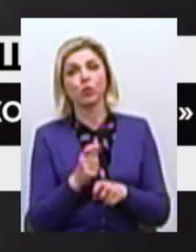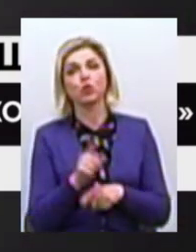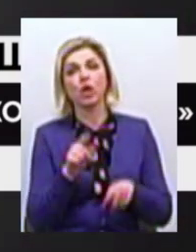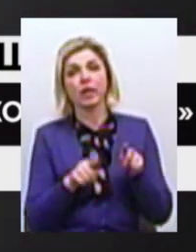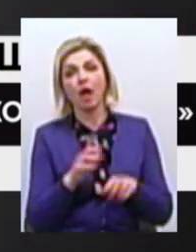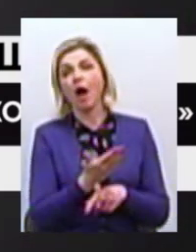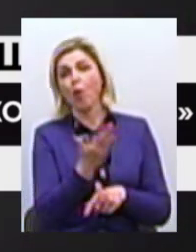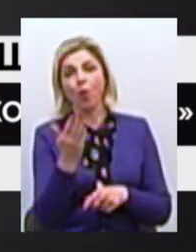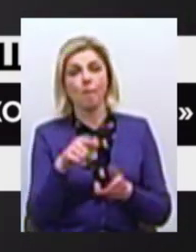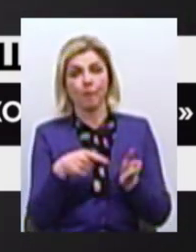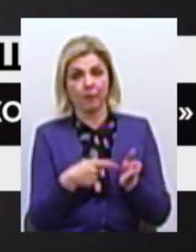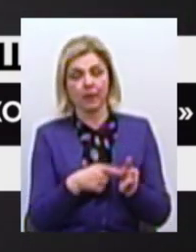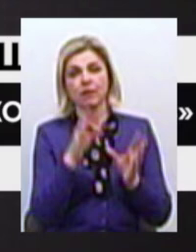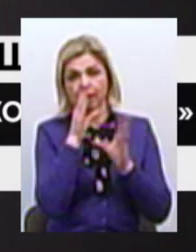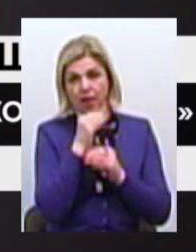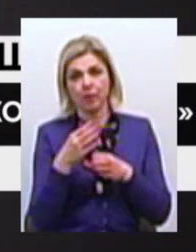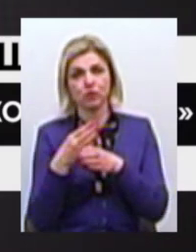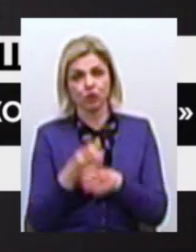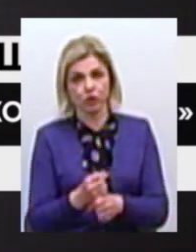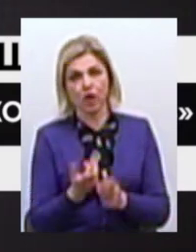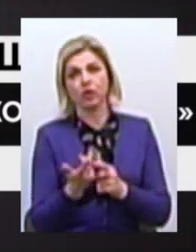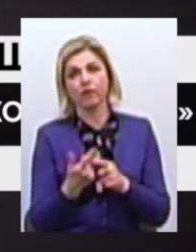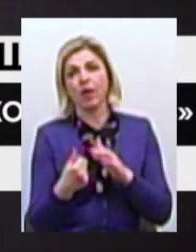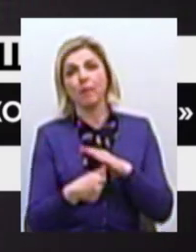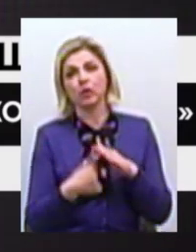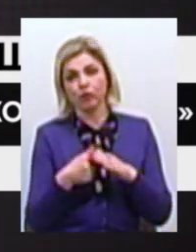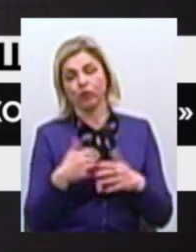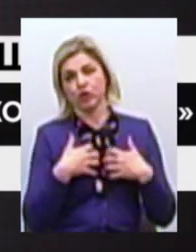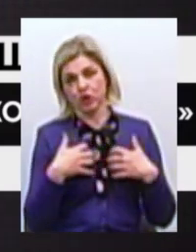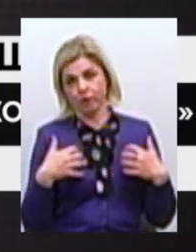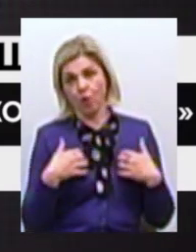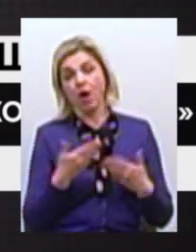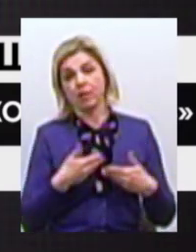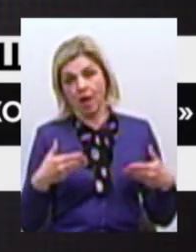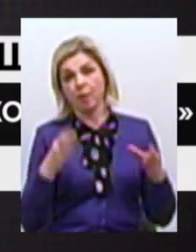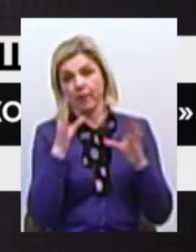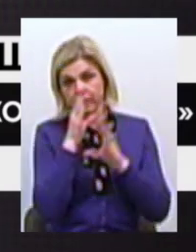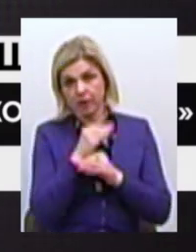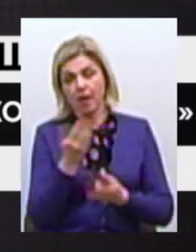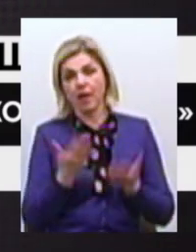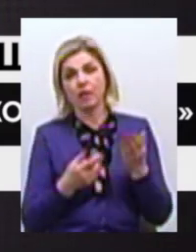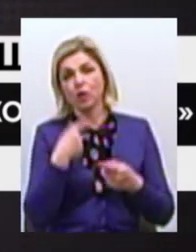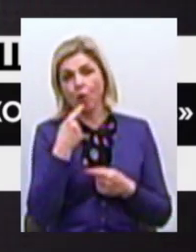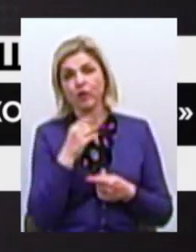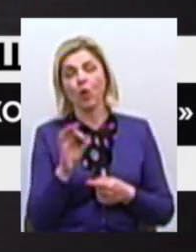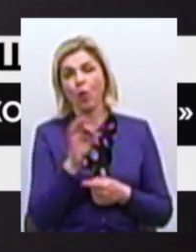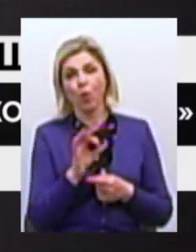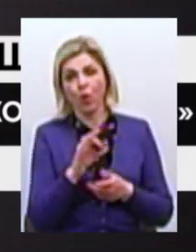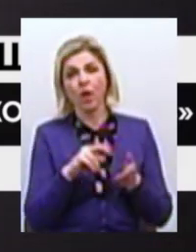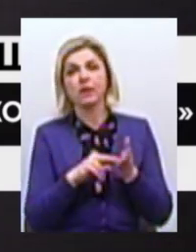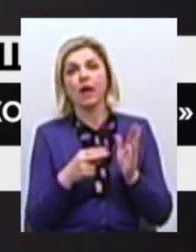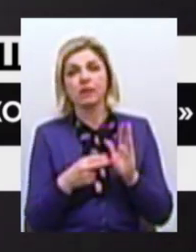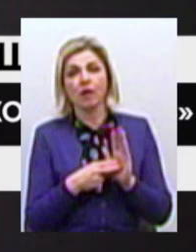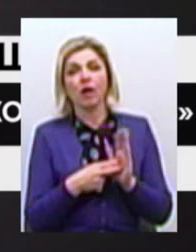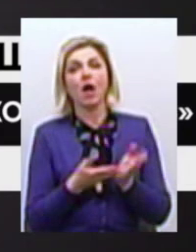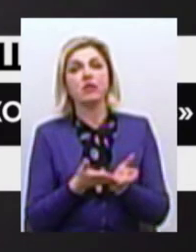місту вдається знижувати чисельність безпритульних тварин на вулицях. Нам це вдається. І це якщо говорити про тактичний